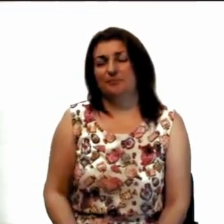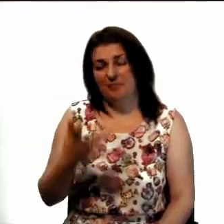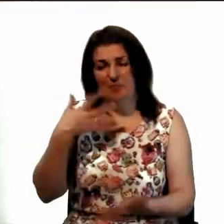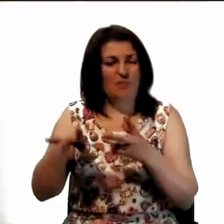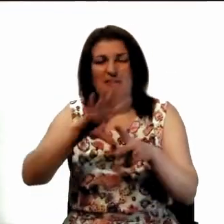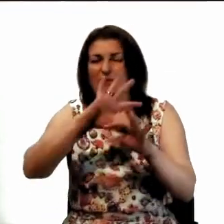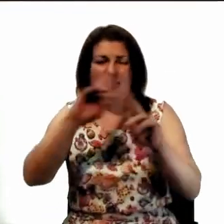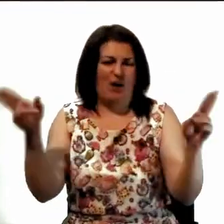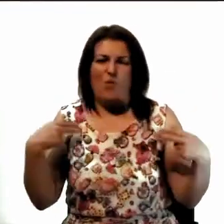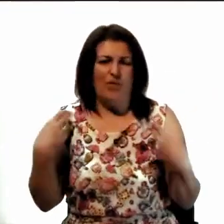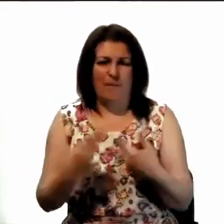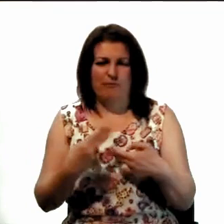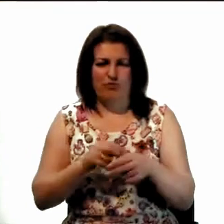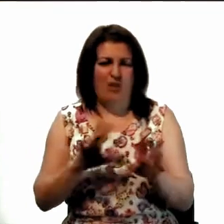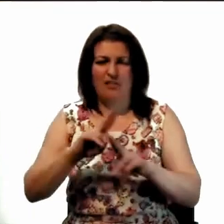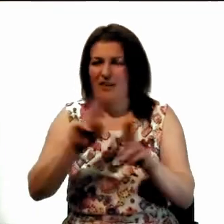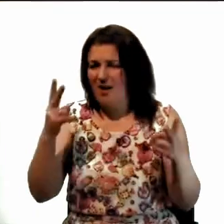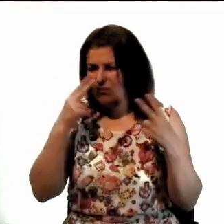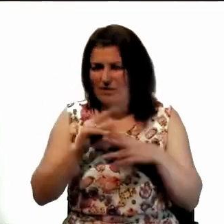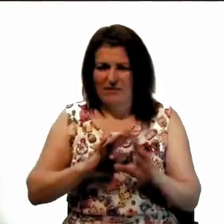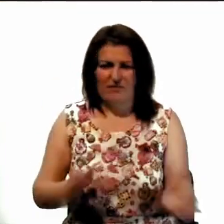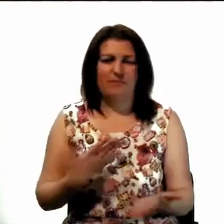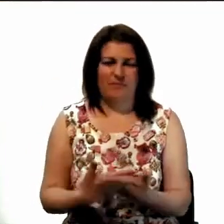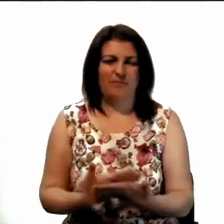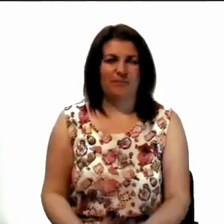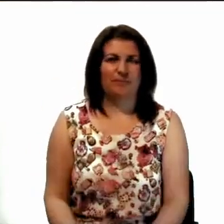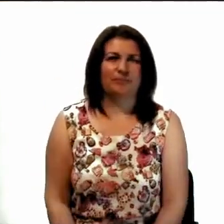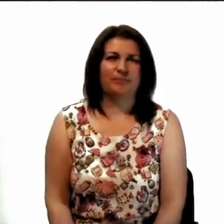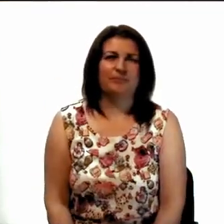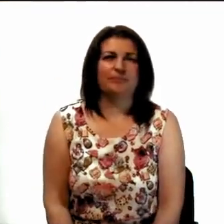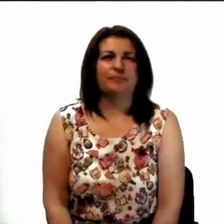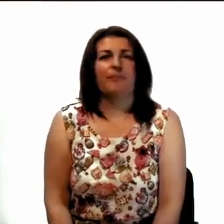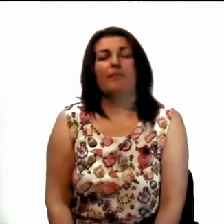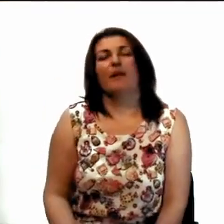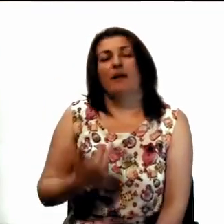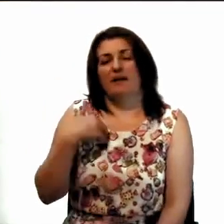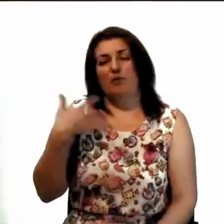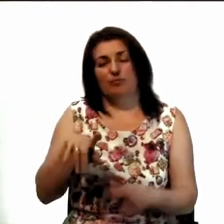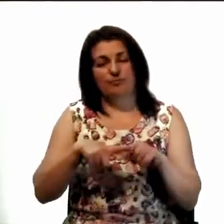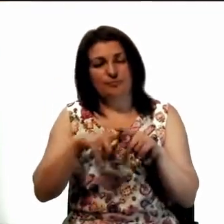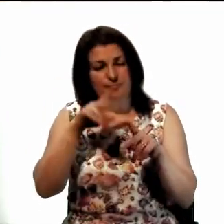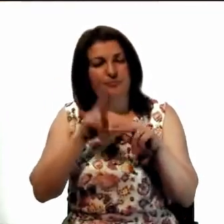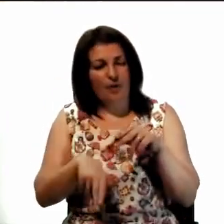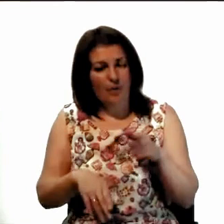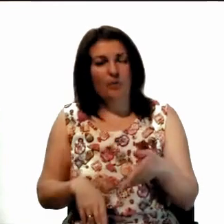да? Я уже заканчиваю.